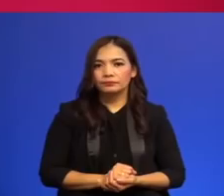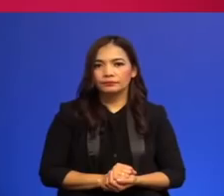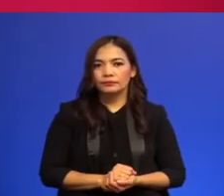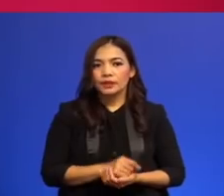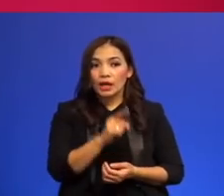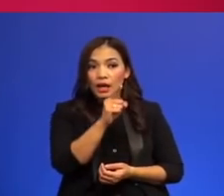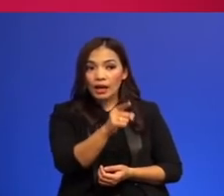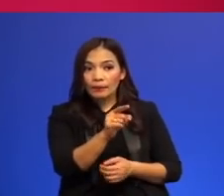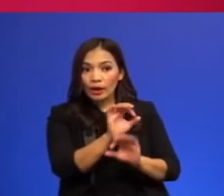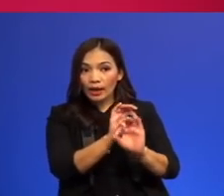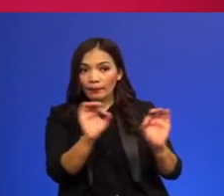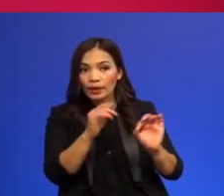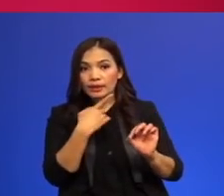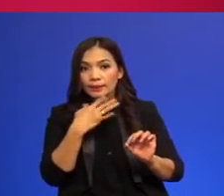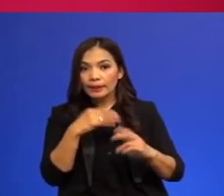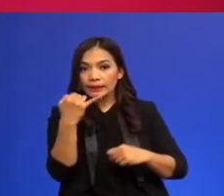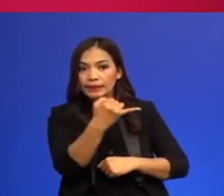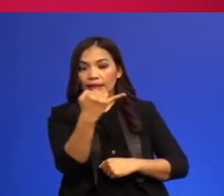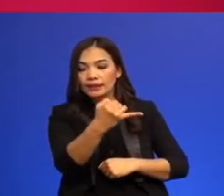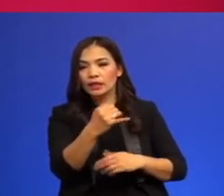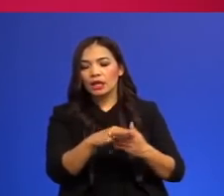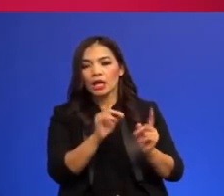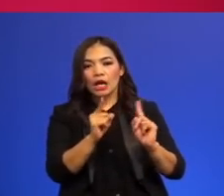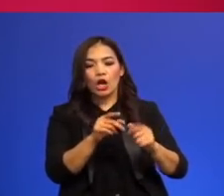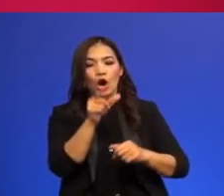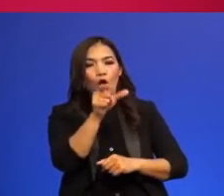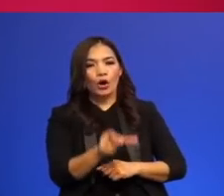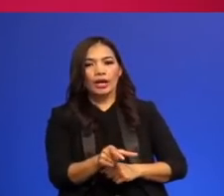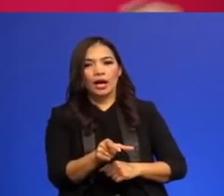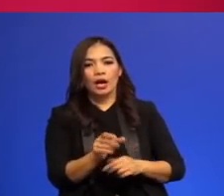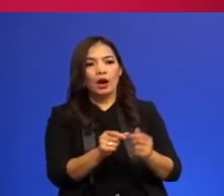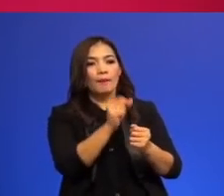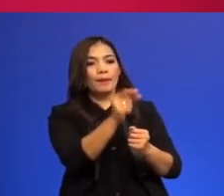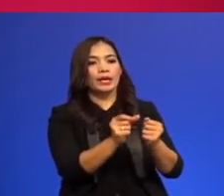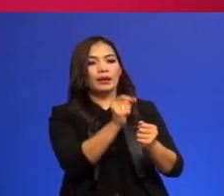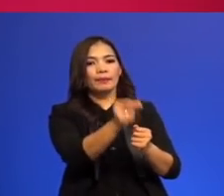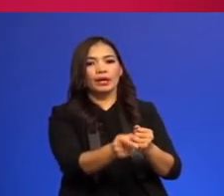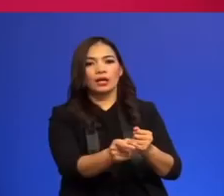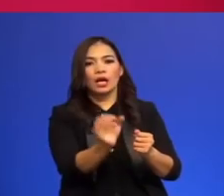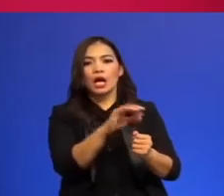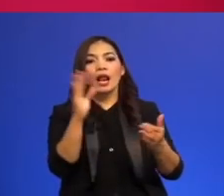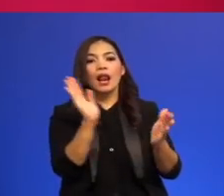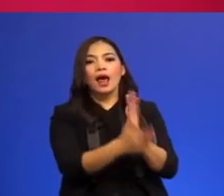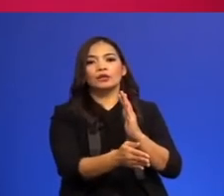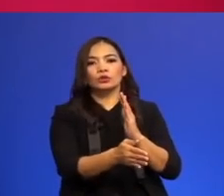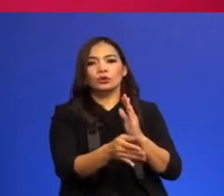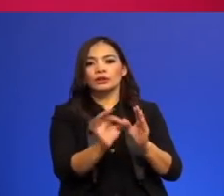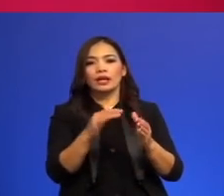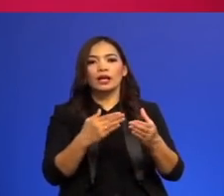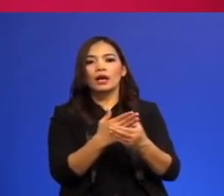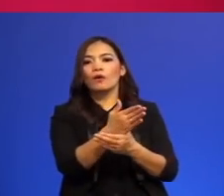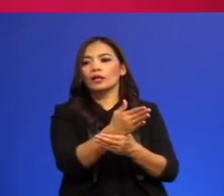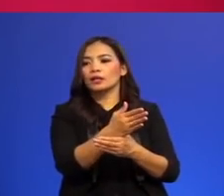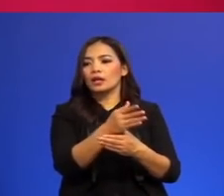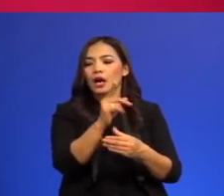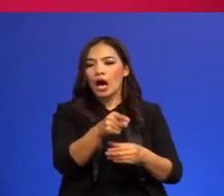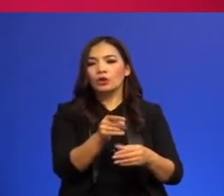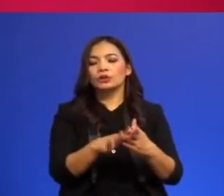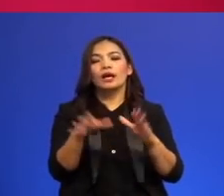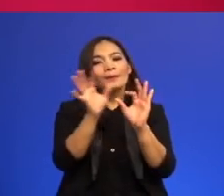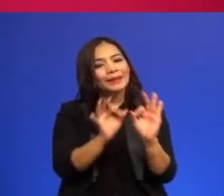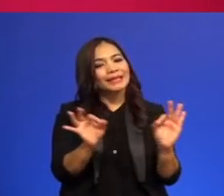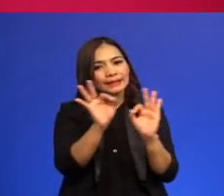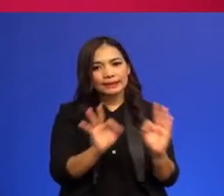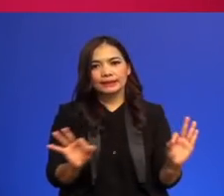Kamu jangan begini. Kalau misalnya ada orang mau bayar langsung, jangan lewat kamu. Terus mari sendiri. Kamu juga bersih.